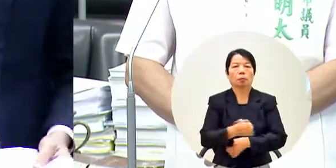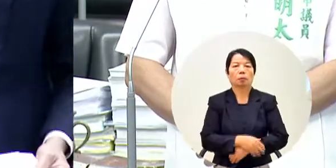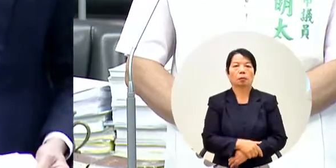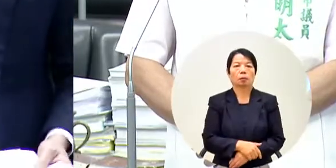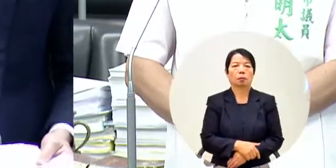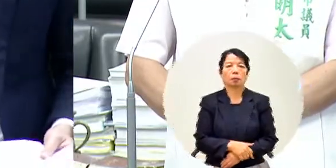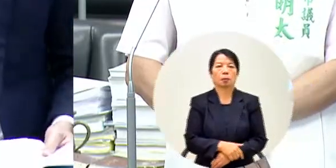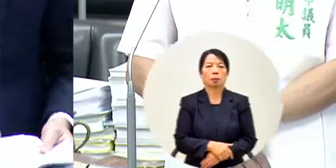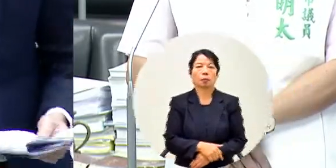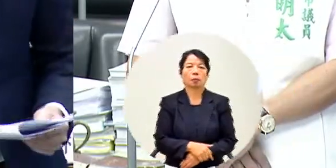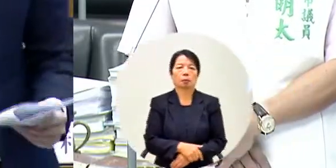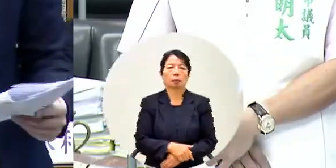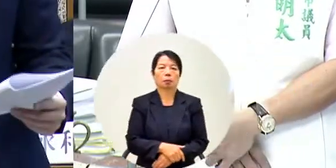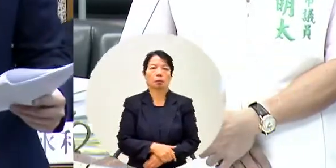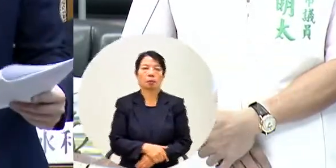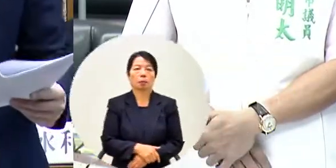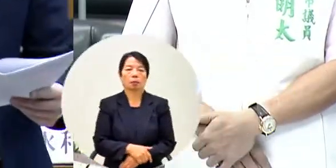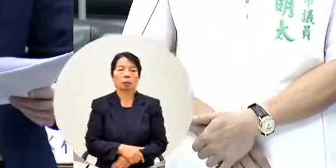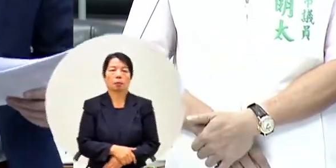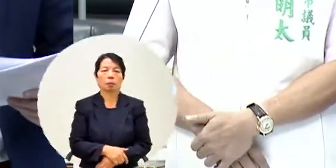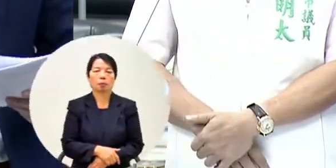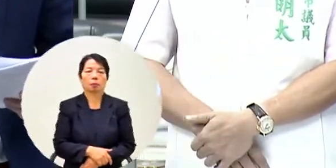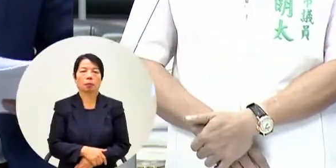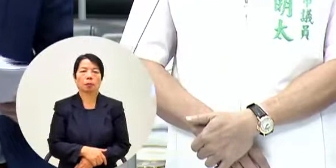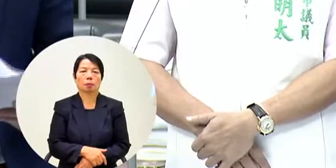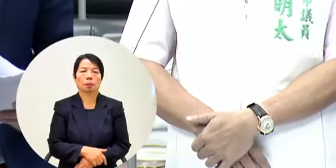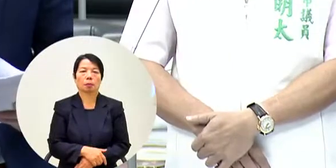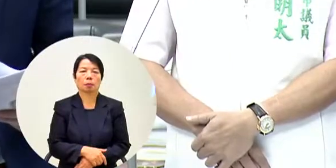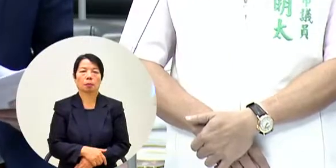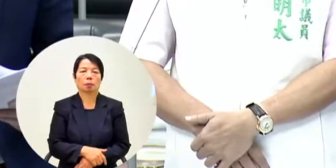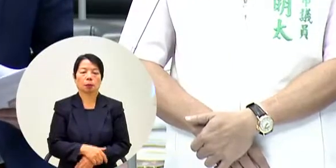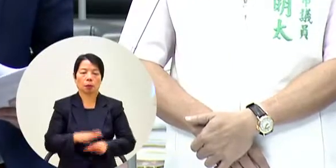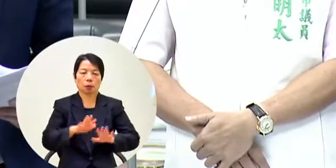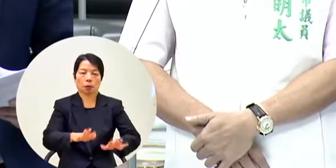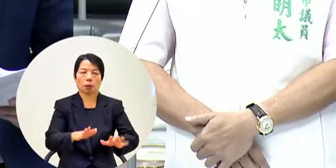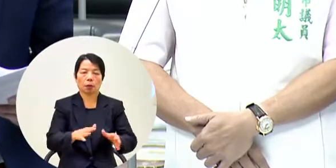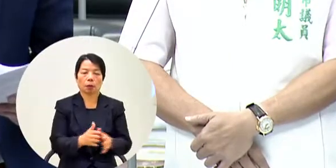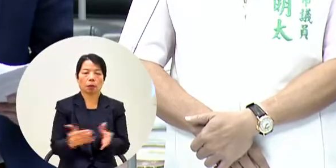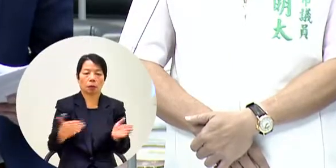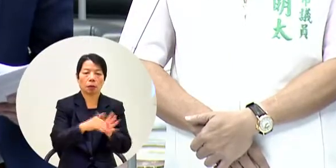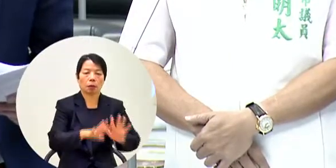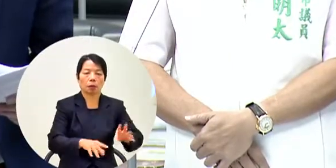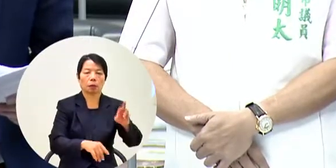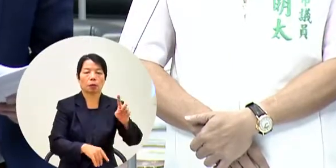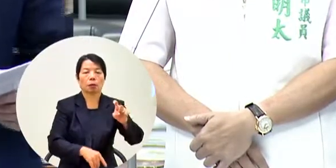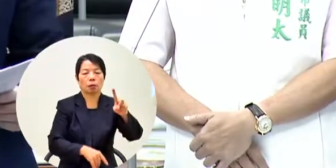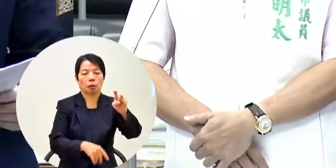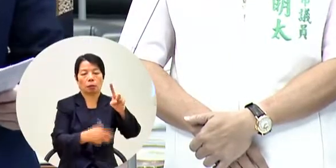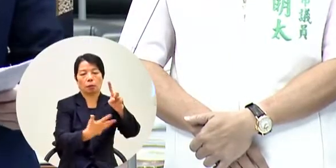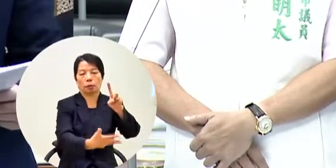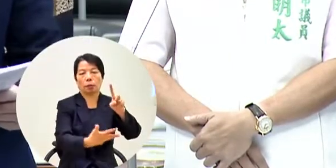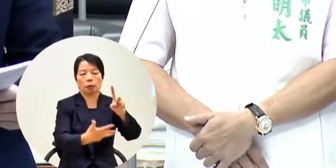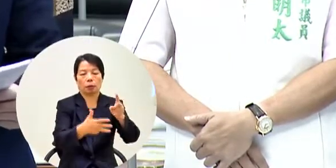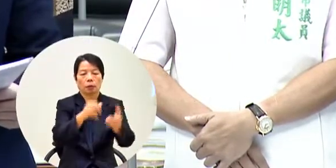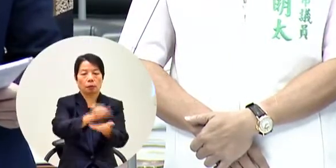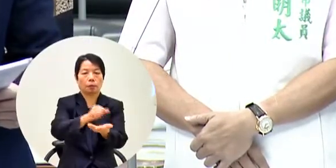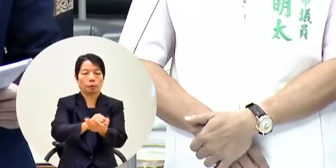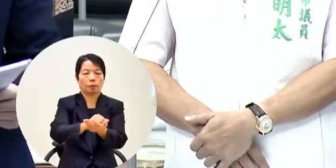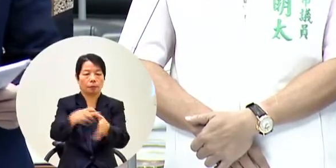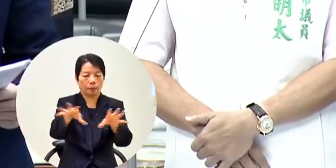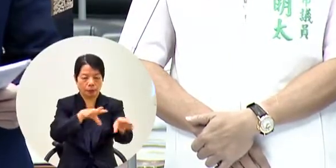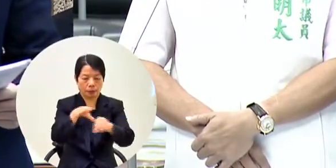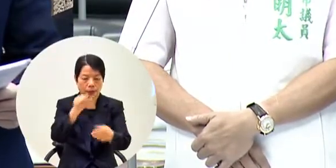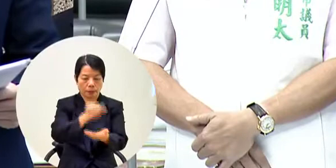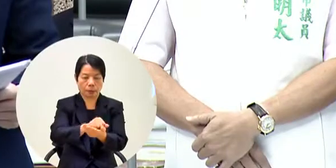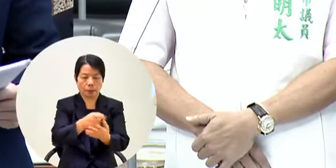廖局长，请答复。 谢主席，谢议座。那以目前截至到11月8号的资料，那总件数